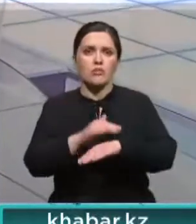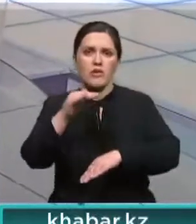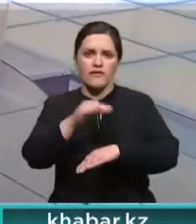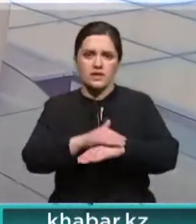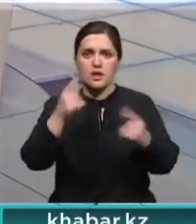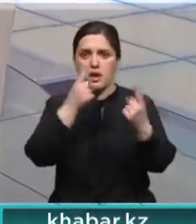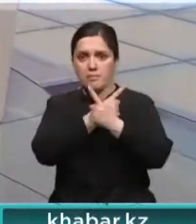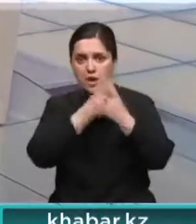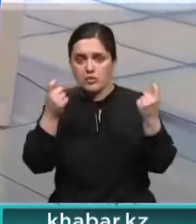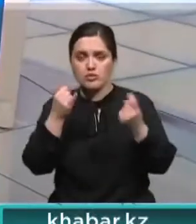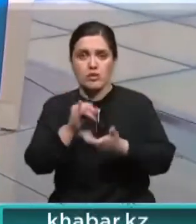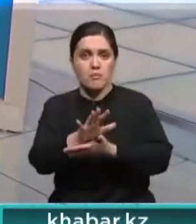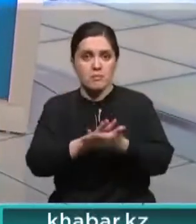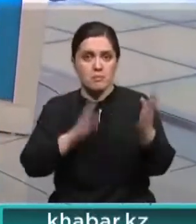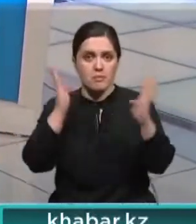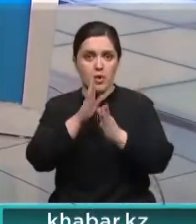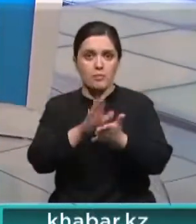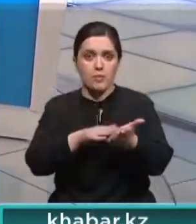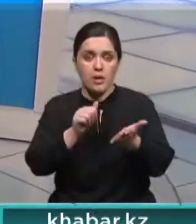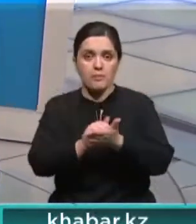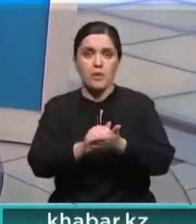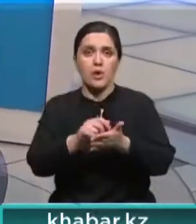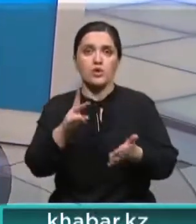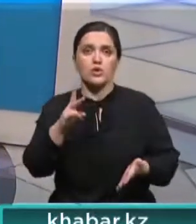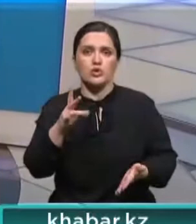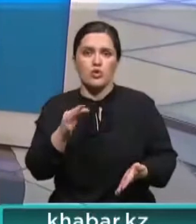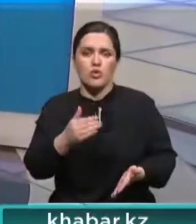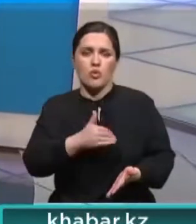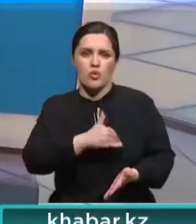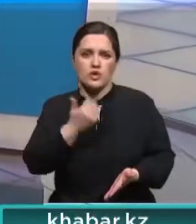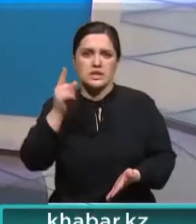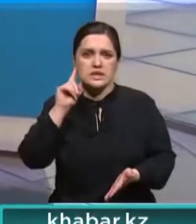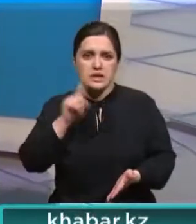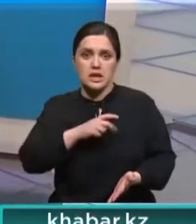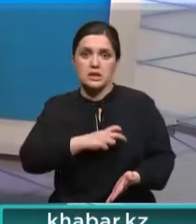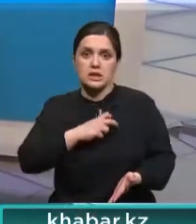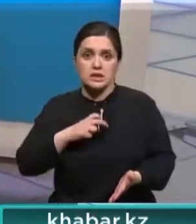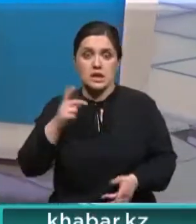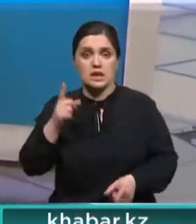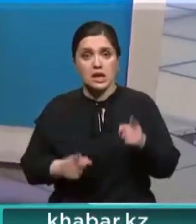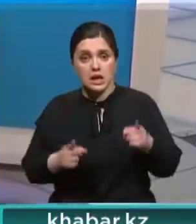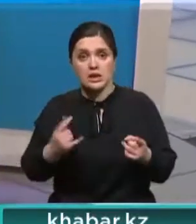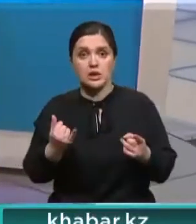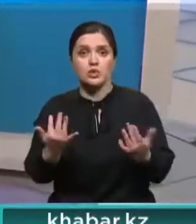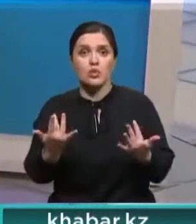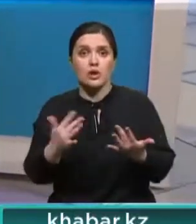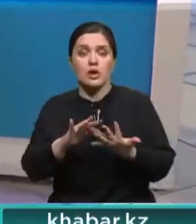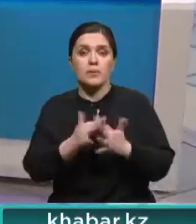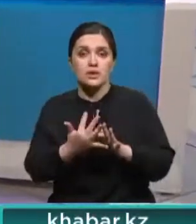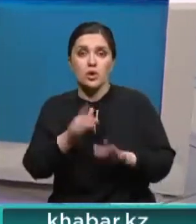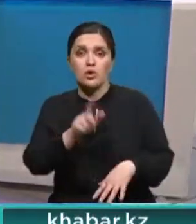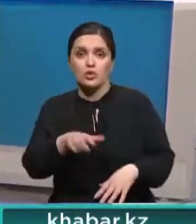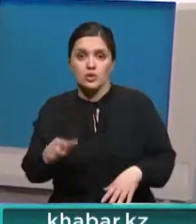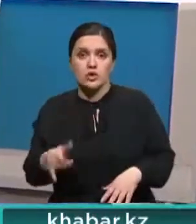как мы видим, неутешительные. Но, конечно, хочется знать, насколько угроза реально действительная и сколько поселков и